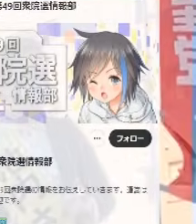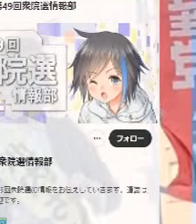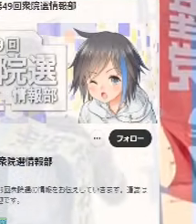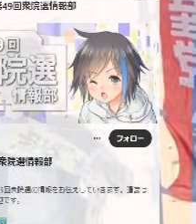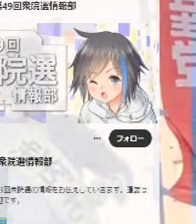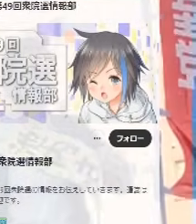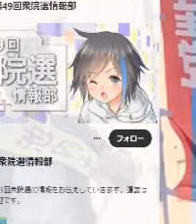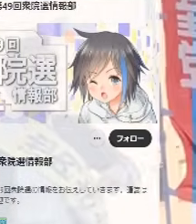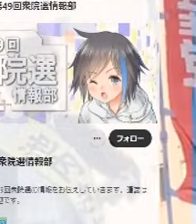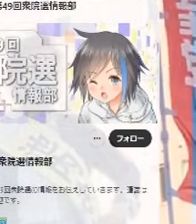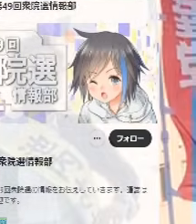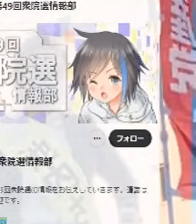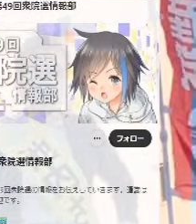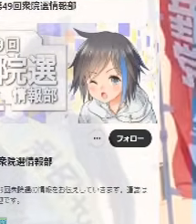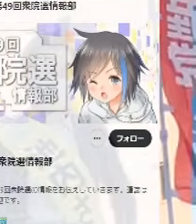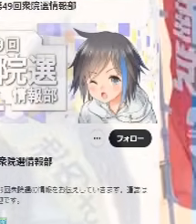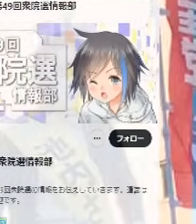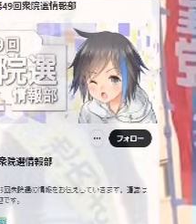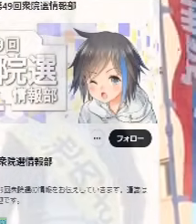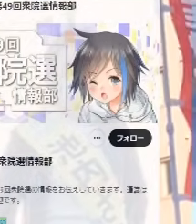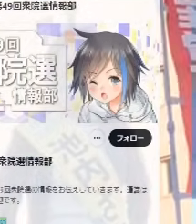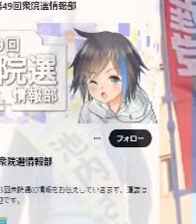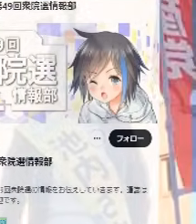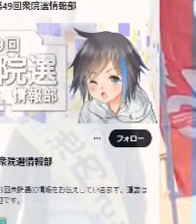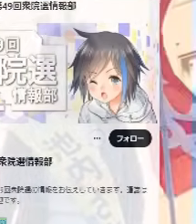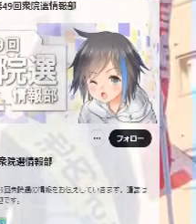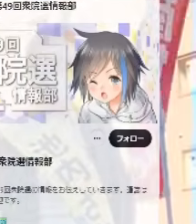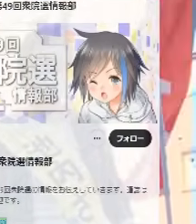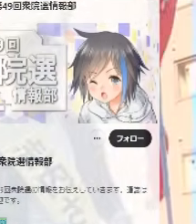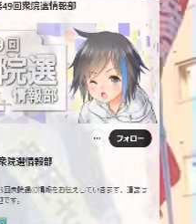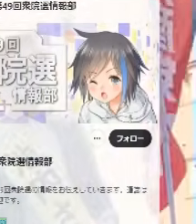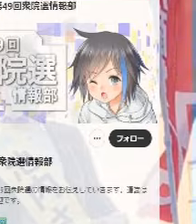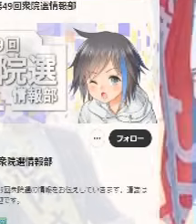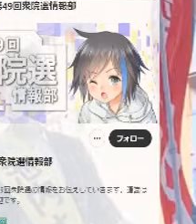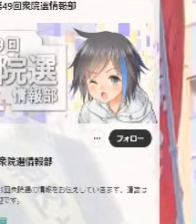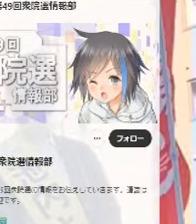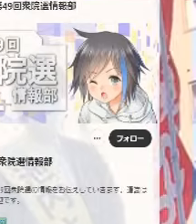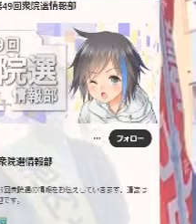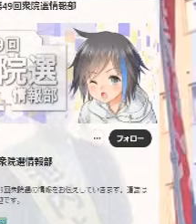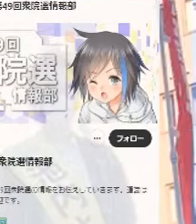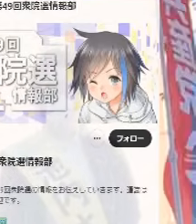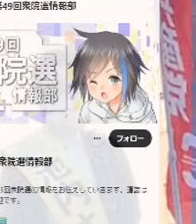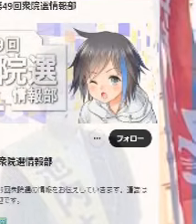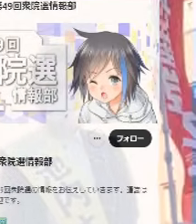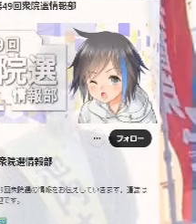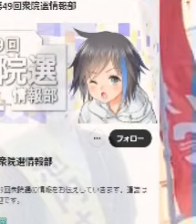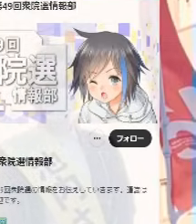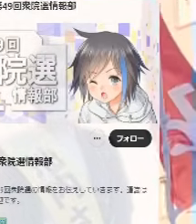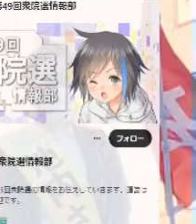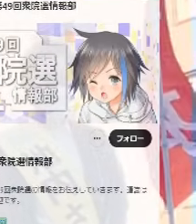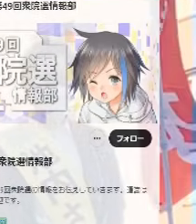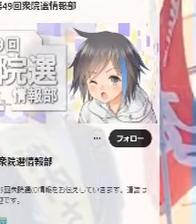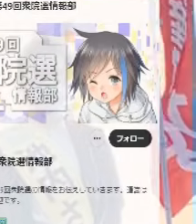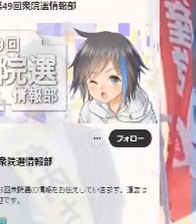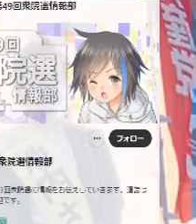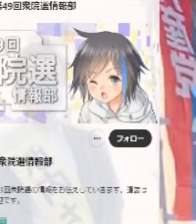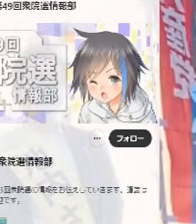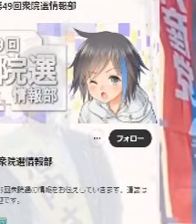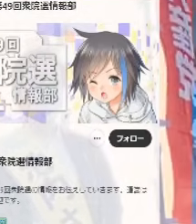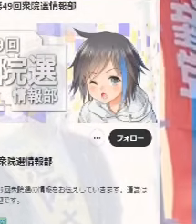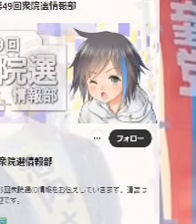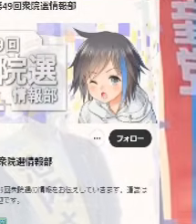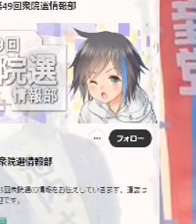ため平和のために尽くす政治を行う、そういう政府を作るってことなんです。ぜひ皆